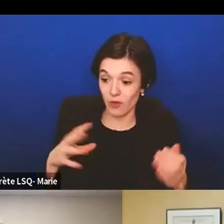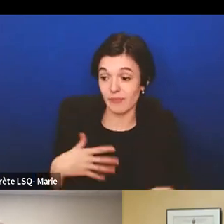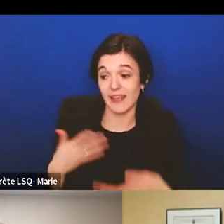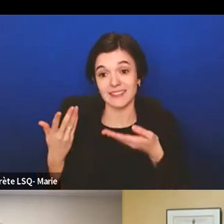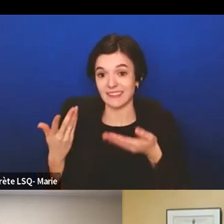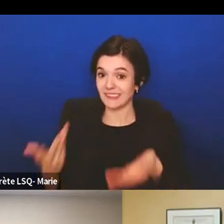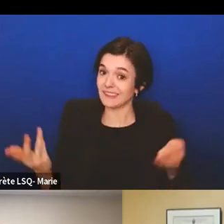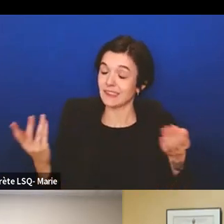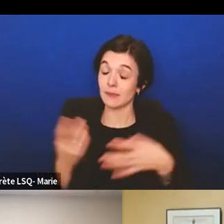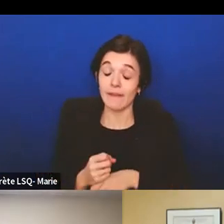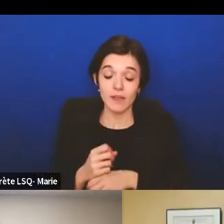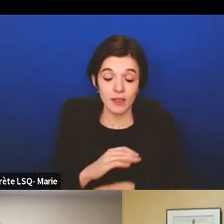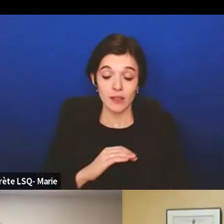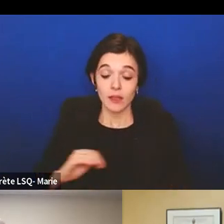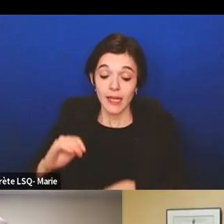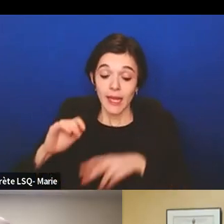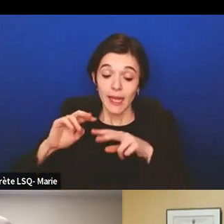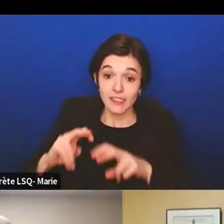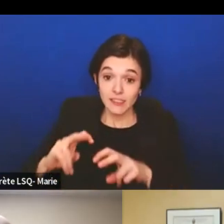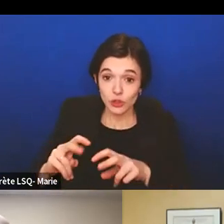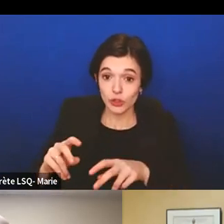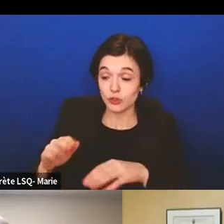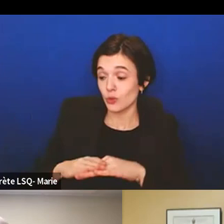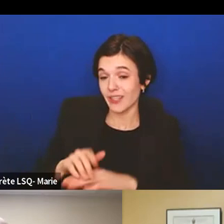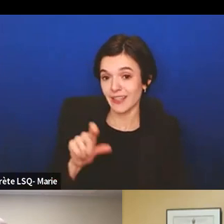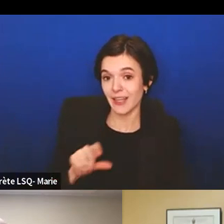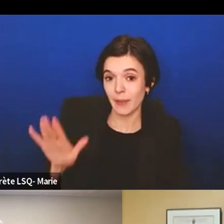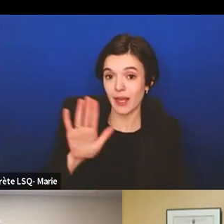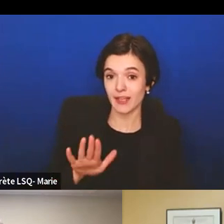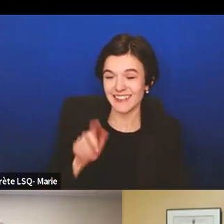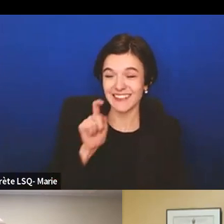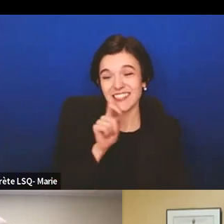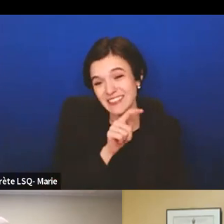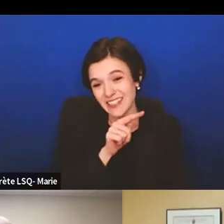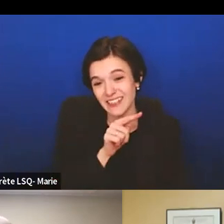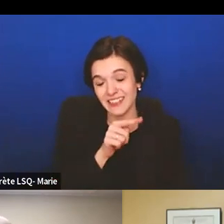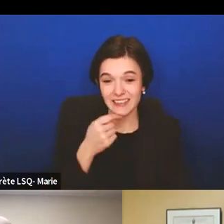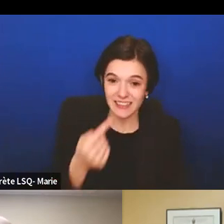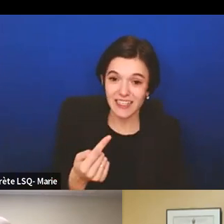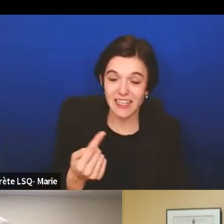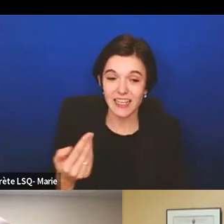pour le cas de notre étude au niveau du Québec, c'est difficile à dire pour la simple raison que